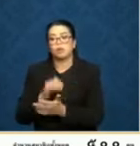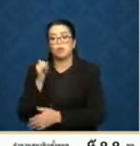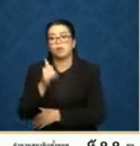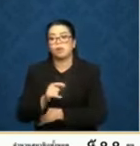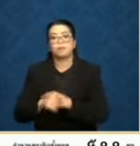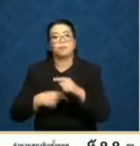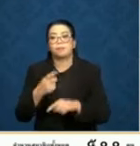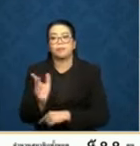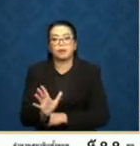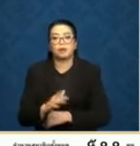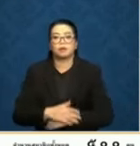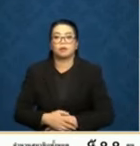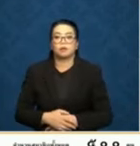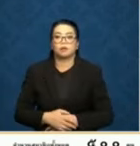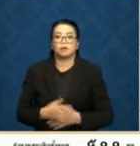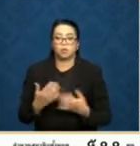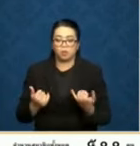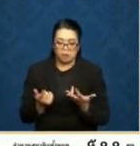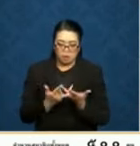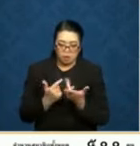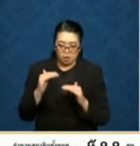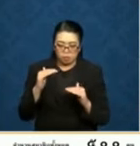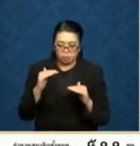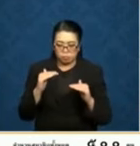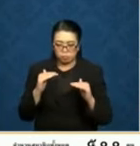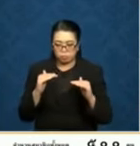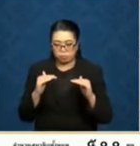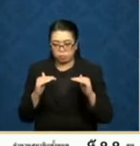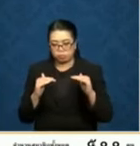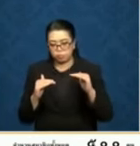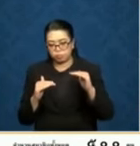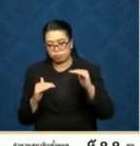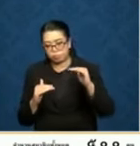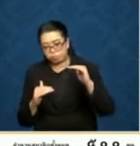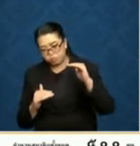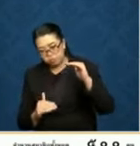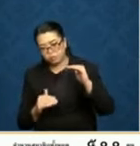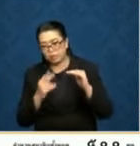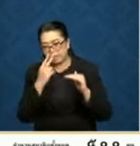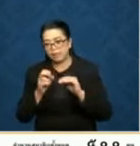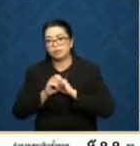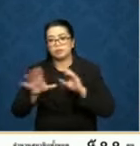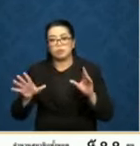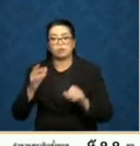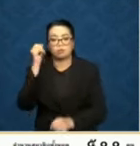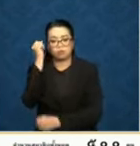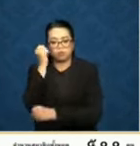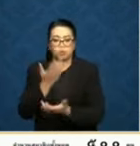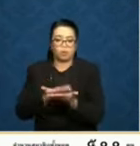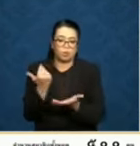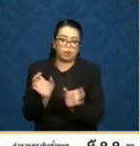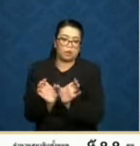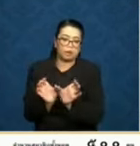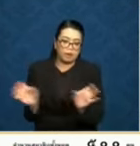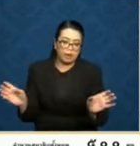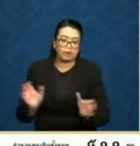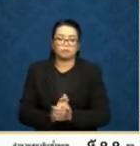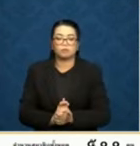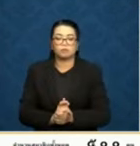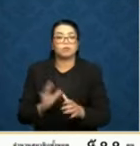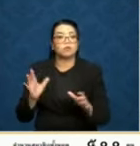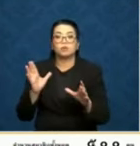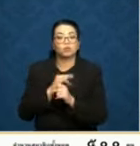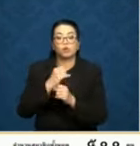การศึษาที่มคภาพนับวันมันจะยิ่งห่างขึ้ ห่างขึ้น และห่างขึ้นถึได้บอกครบวา เรีนฟรี